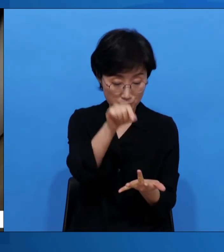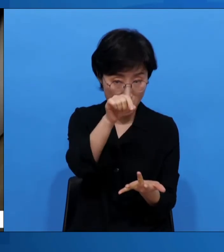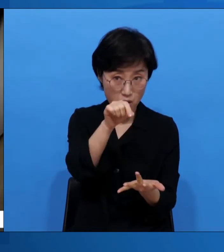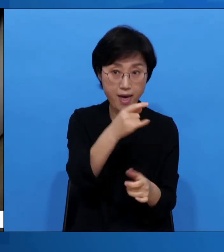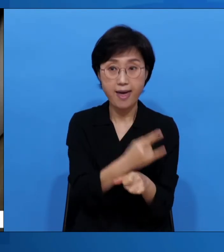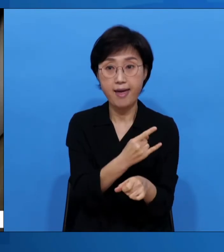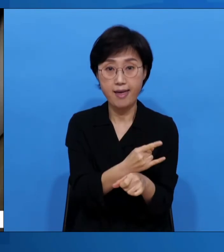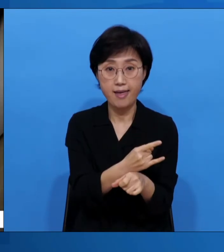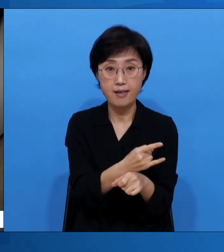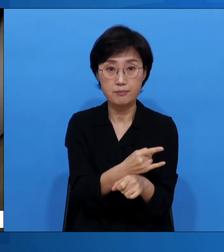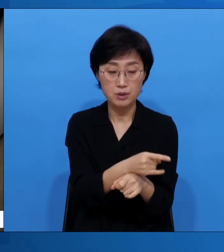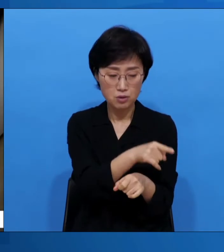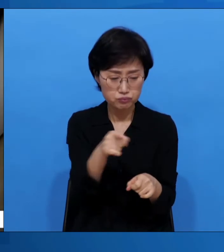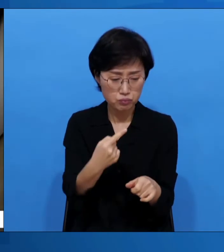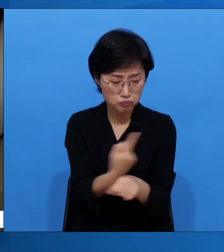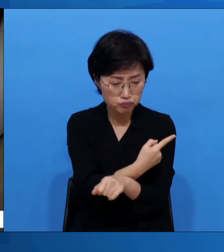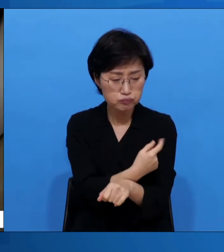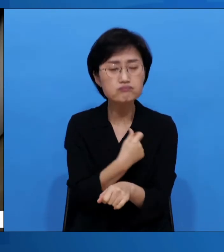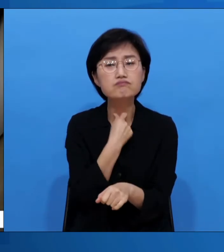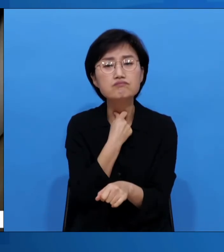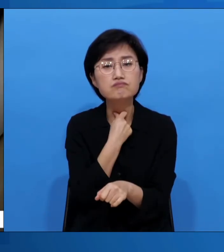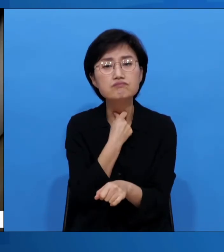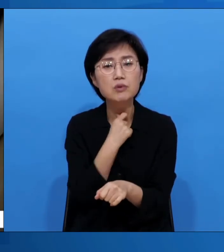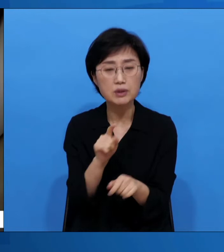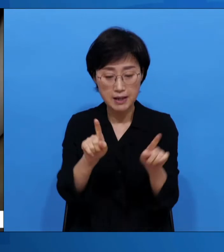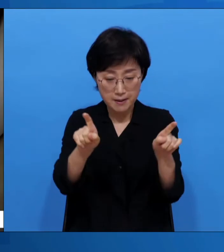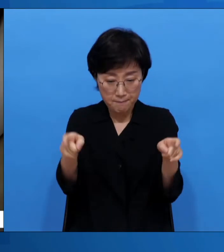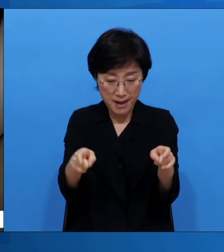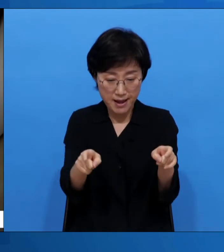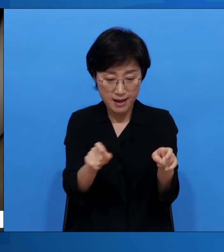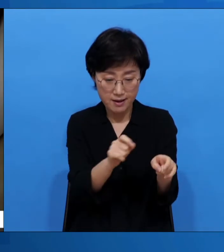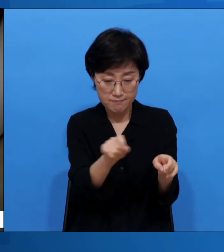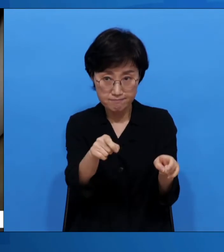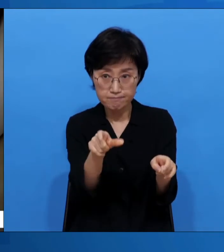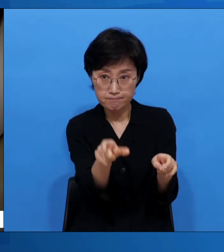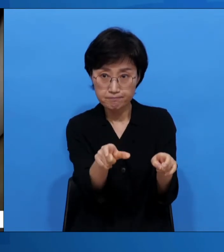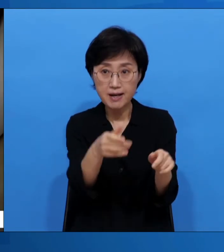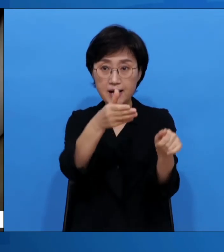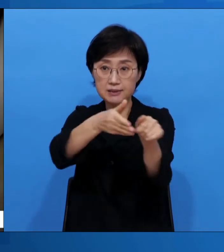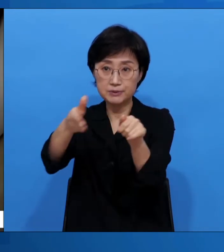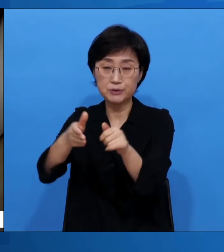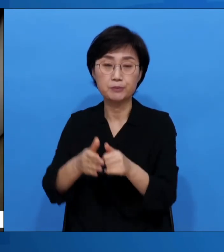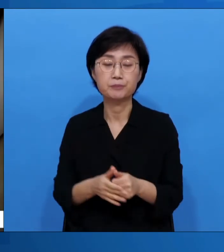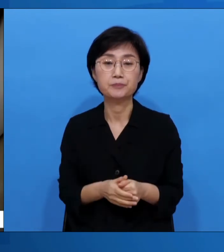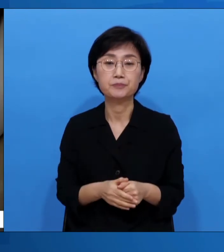있으며 메뉴에 없는 언어 통역이 필요한 경우 기타 통역 언어로 신청할 수 있습니다.